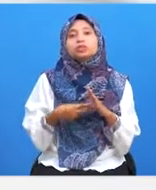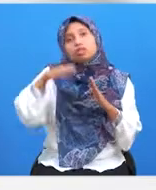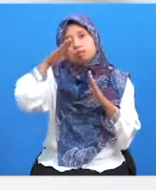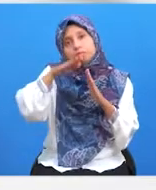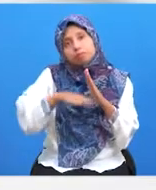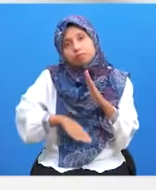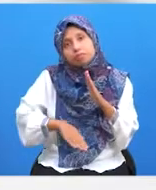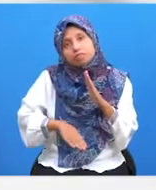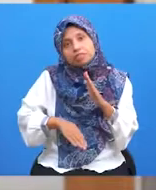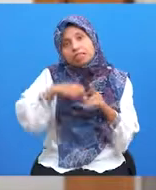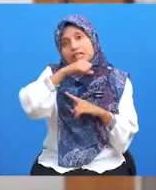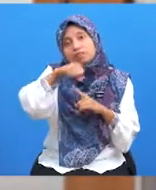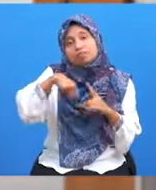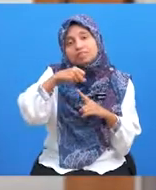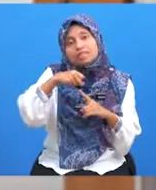dalam persekitaran